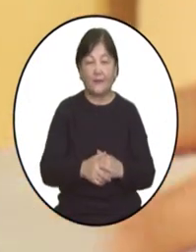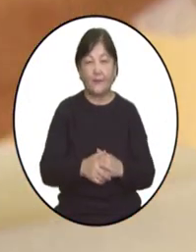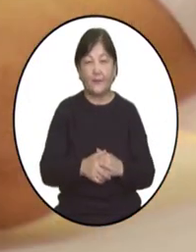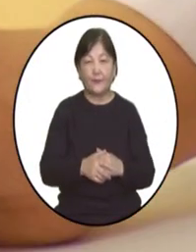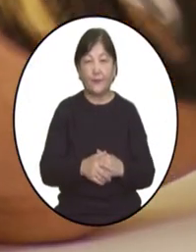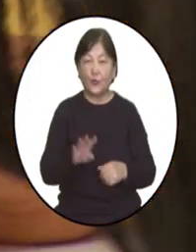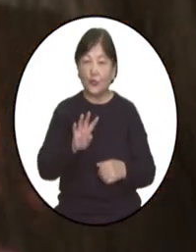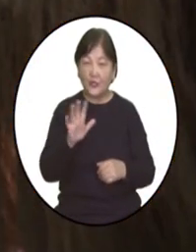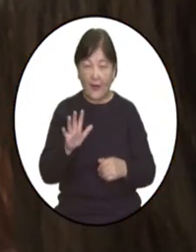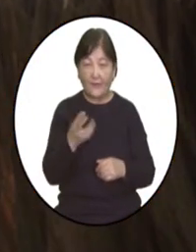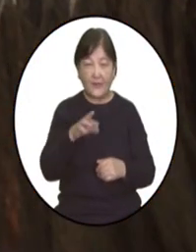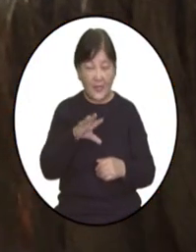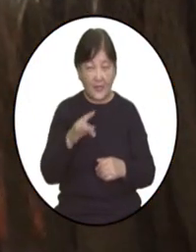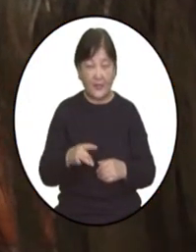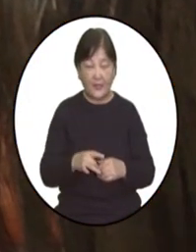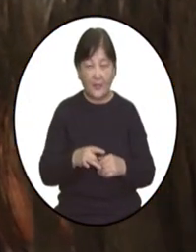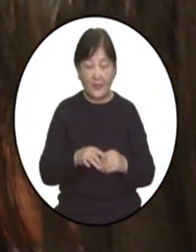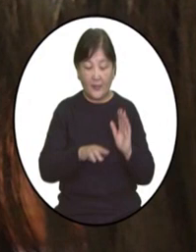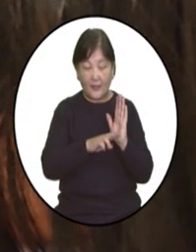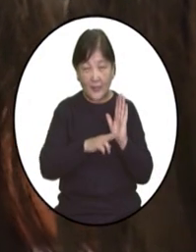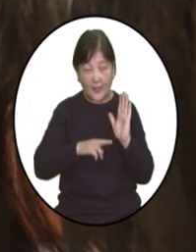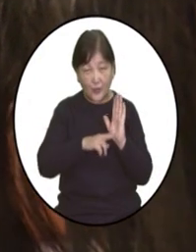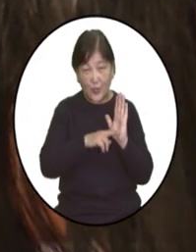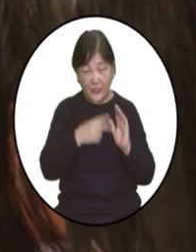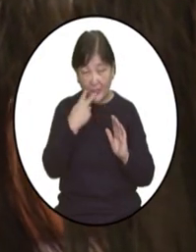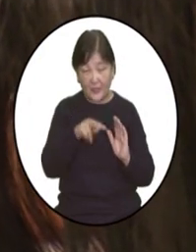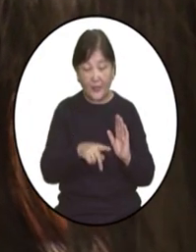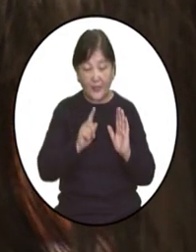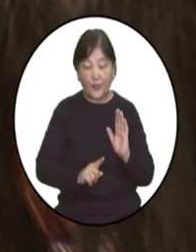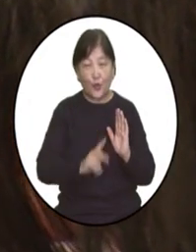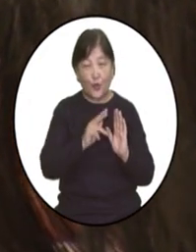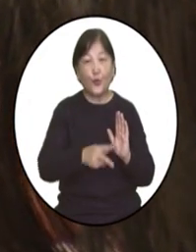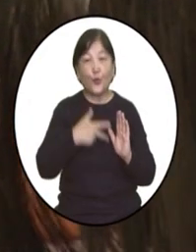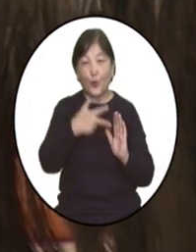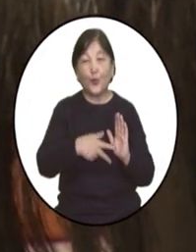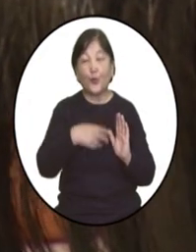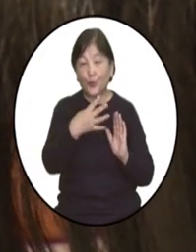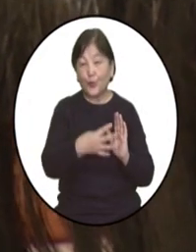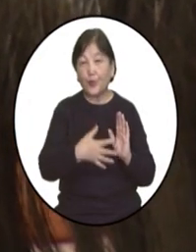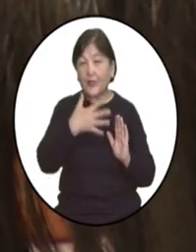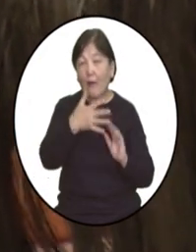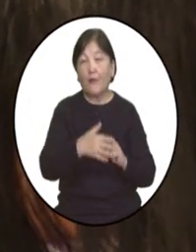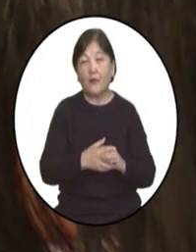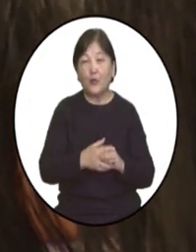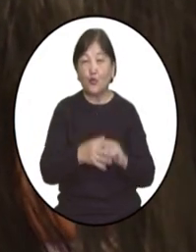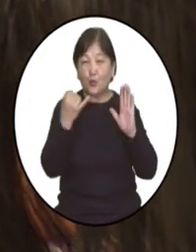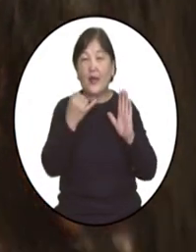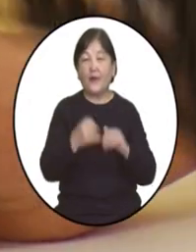За 45 дээр ихцээсээ 1 2 3 4 5